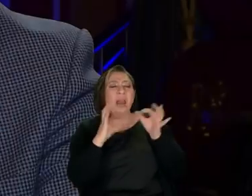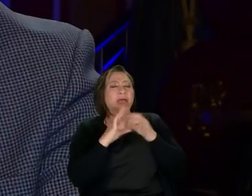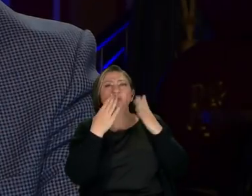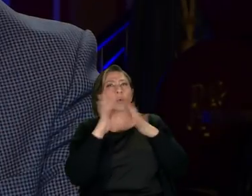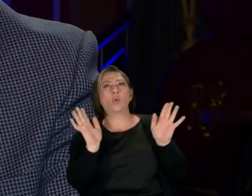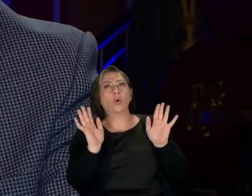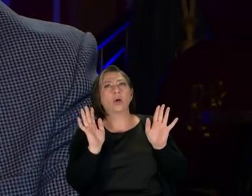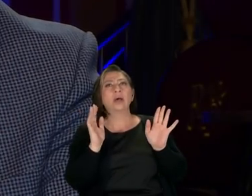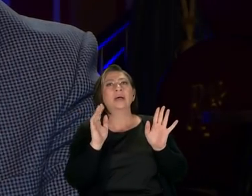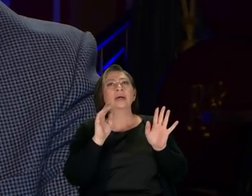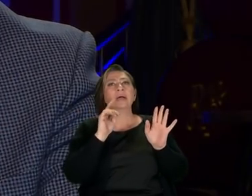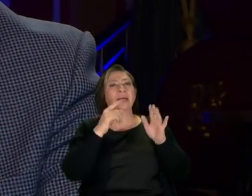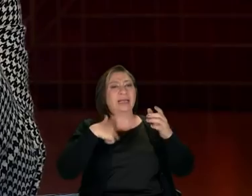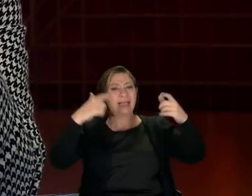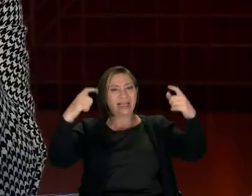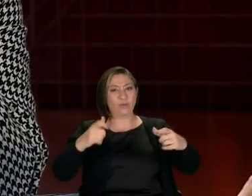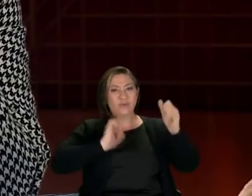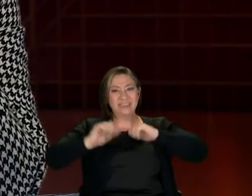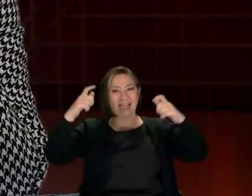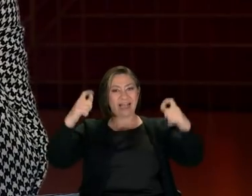alakası yok. Sadece ama kampüslerimizde